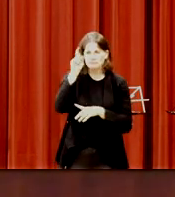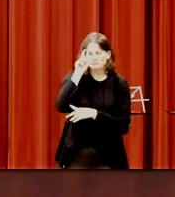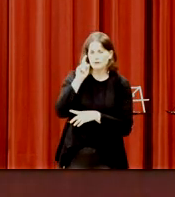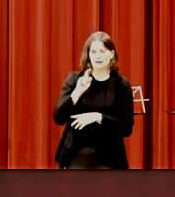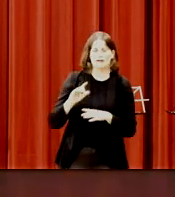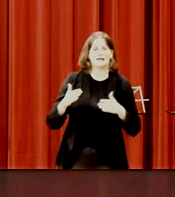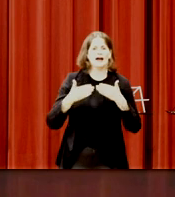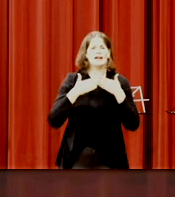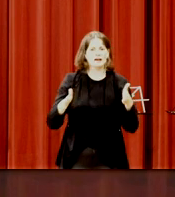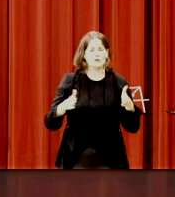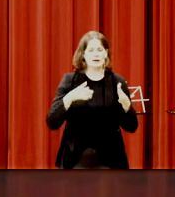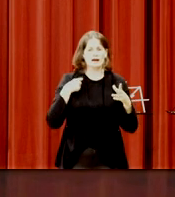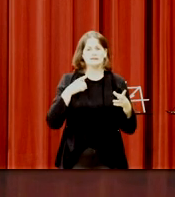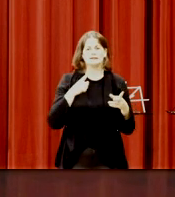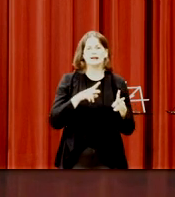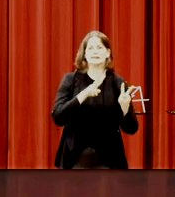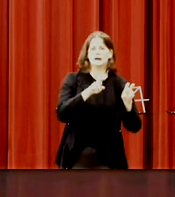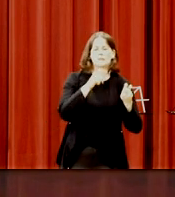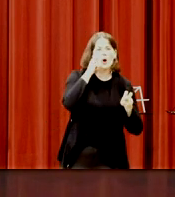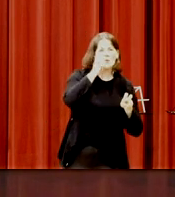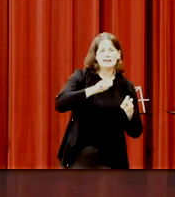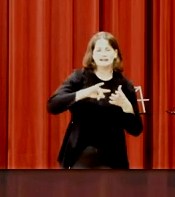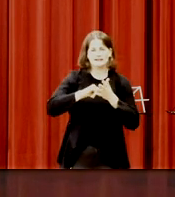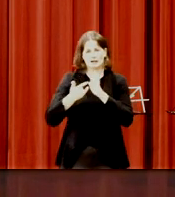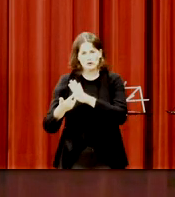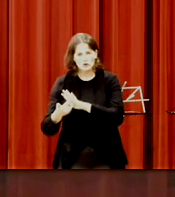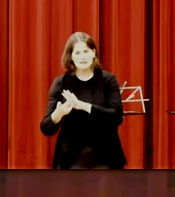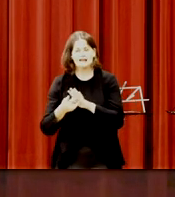Continuem amb l'acte institucional d'inauguració del curs acadèmic